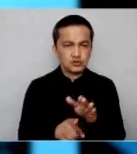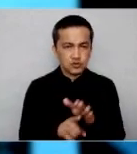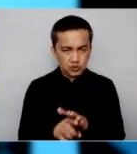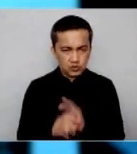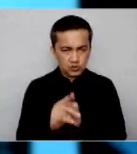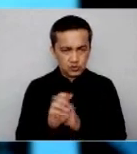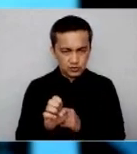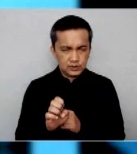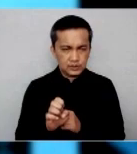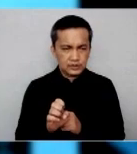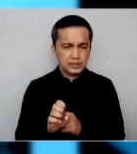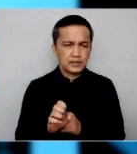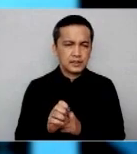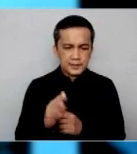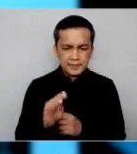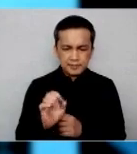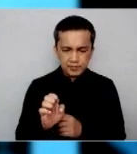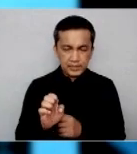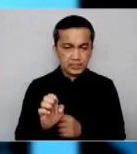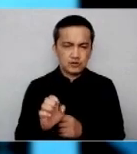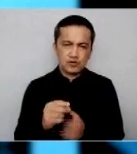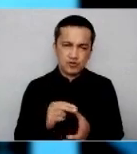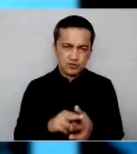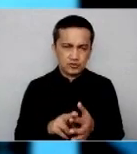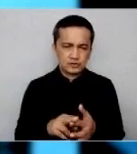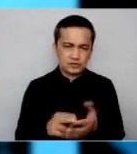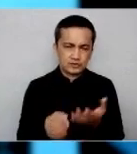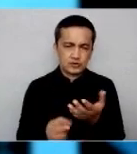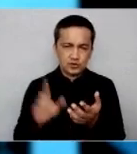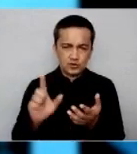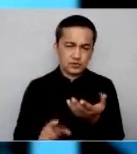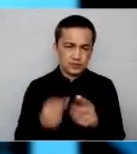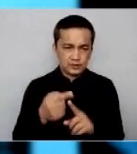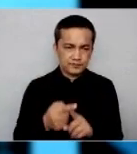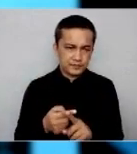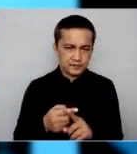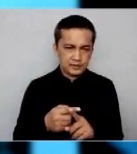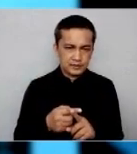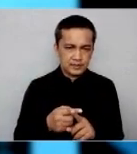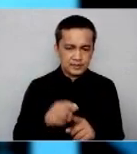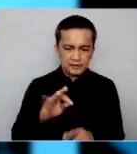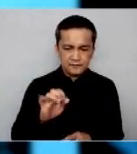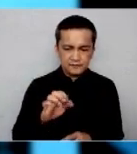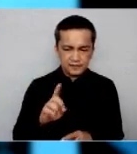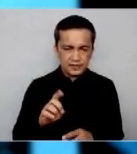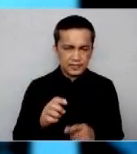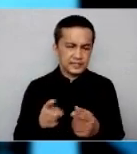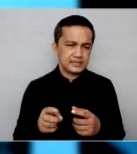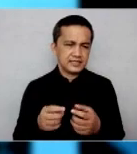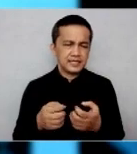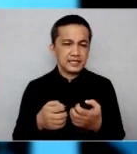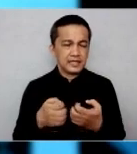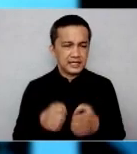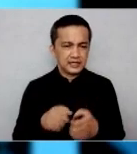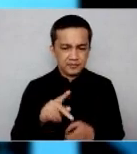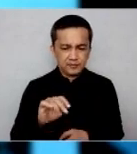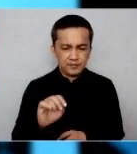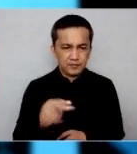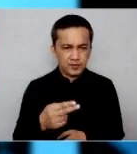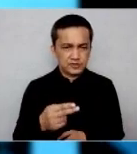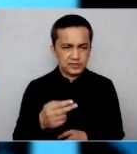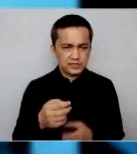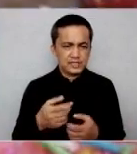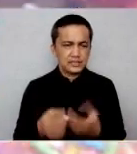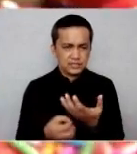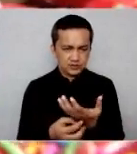or i-roast sa mas mababang temperatura. Sa halip rin na fried egg sa umaga ay mag-poached egg na lamang po tayo na niluto lamang sa tubig para